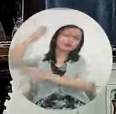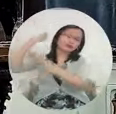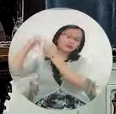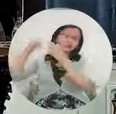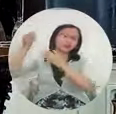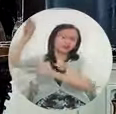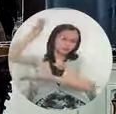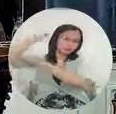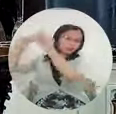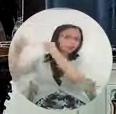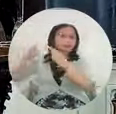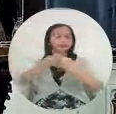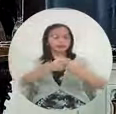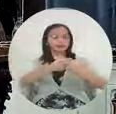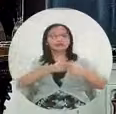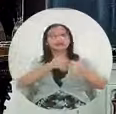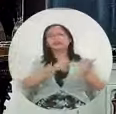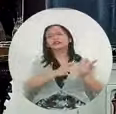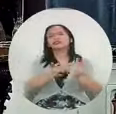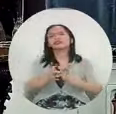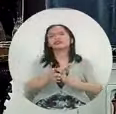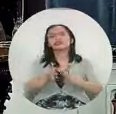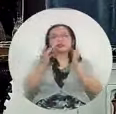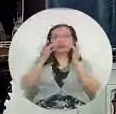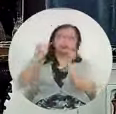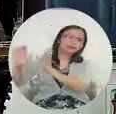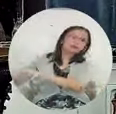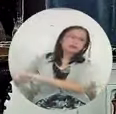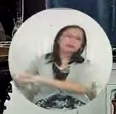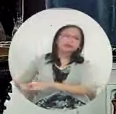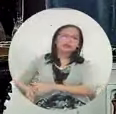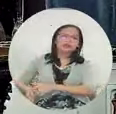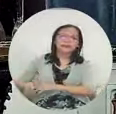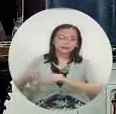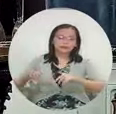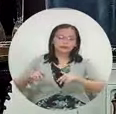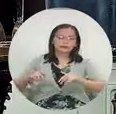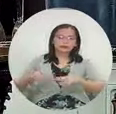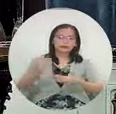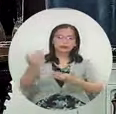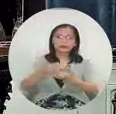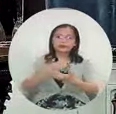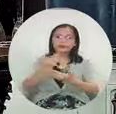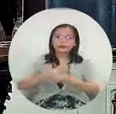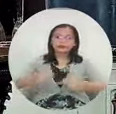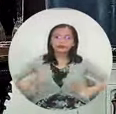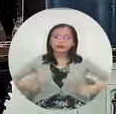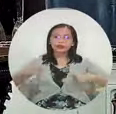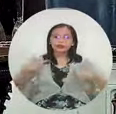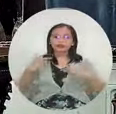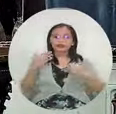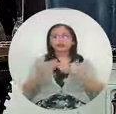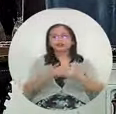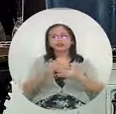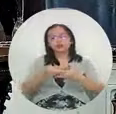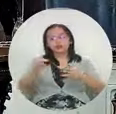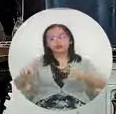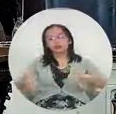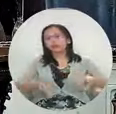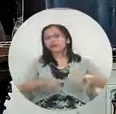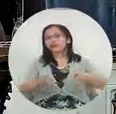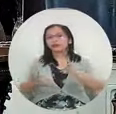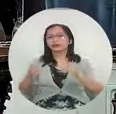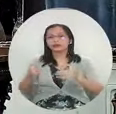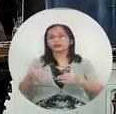paminaw. Ambo sa diha sa amos, ako sa opera. Ambo sa marasing, di ba sing? Kana magkanta diha nga puting